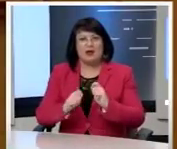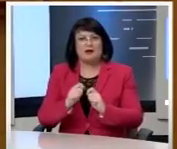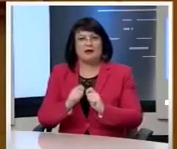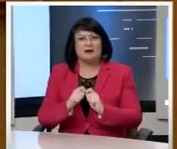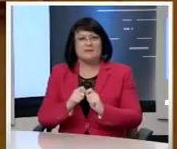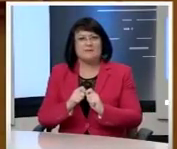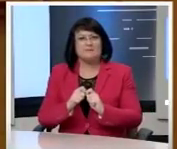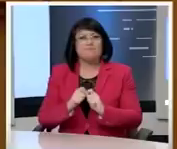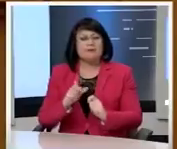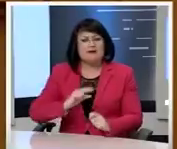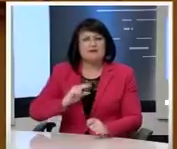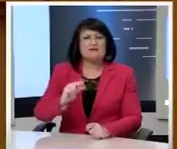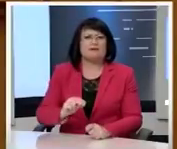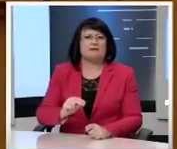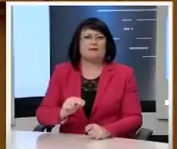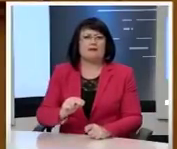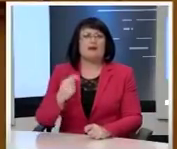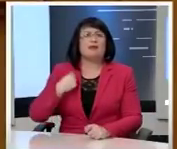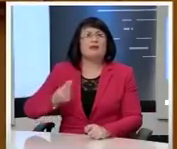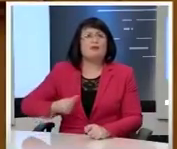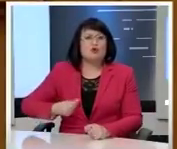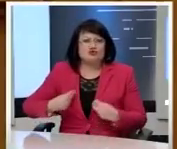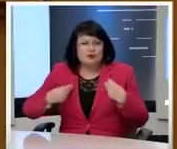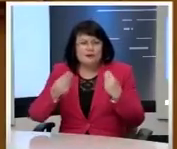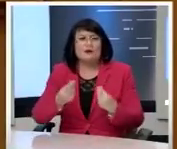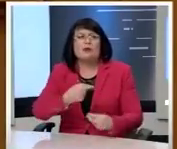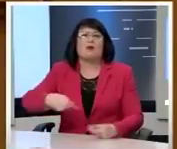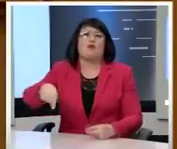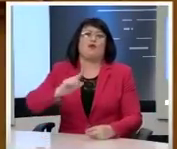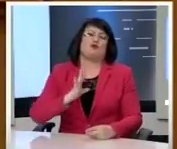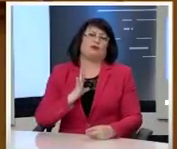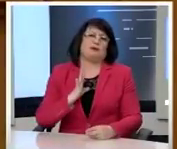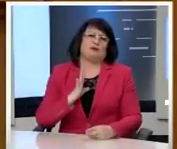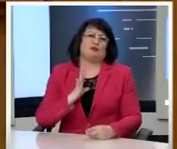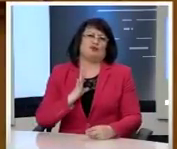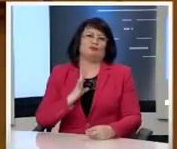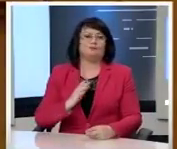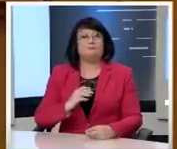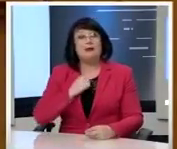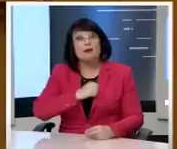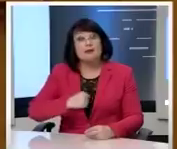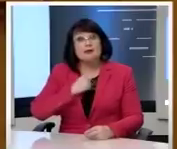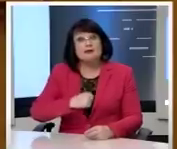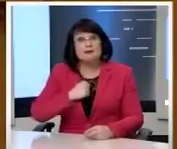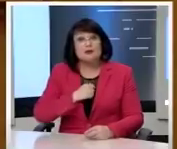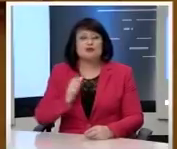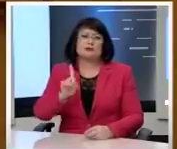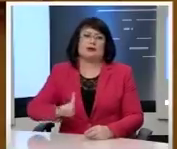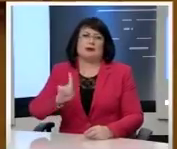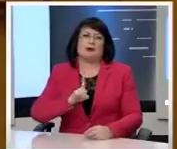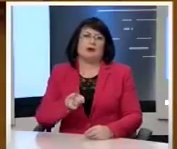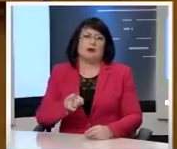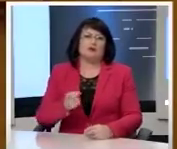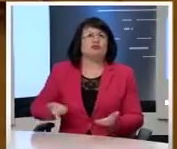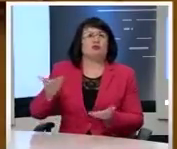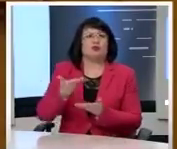αγαθό κοινό, ένα αγαθό δημόσιο, ένα αγαθό για όλους. Δυστυχώς, ο κύριος Μητσοτάκης με